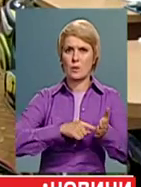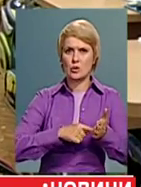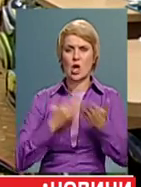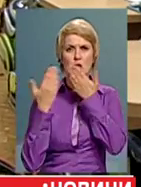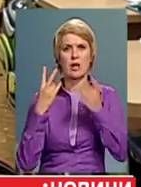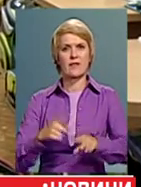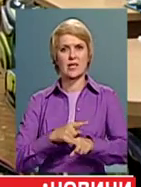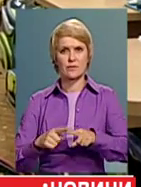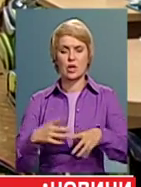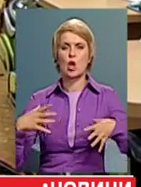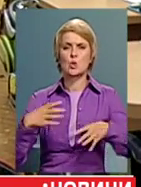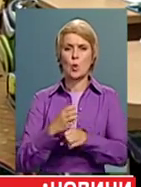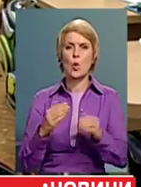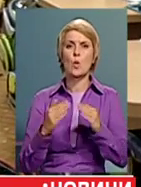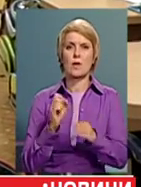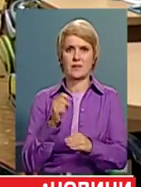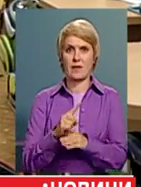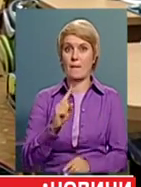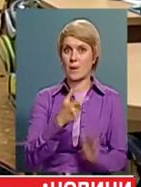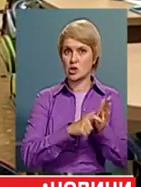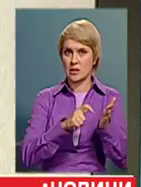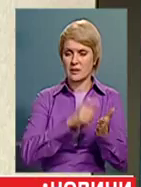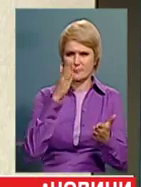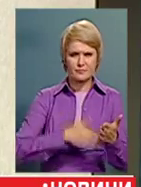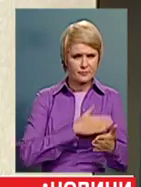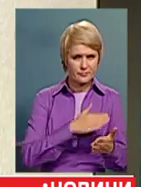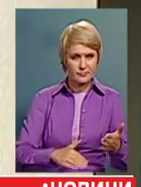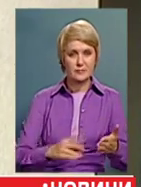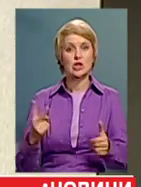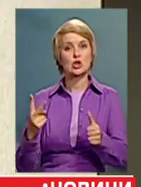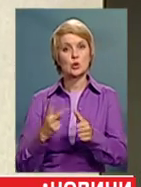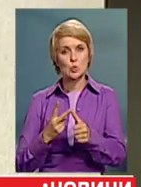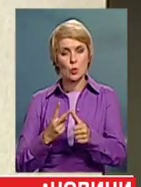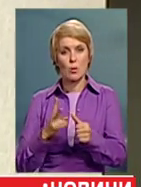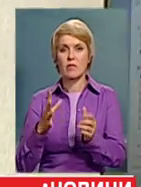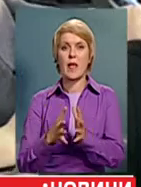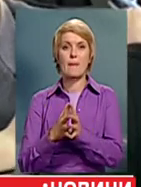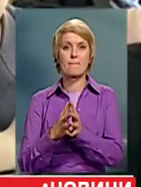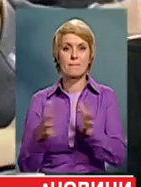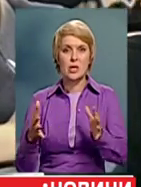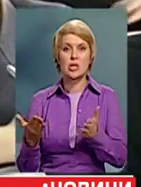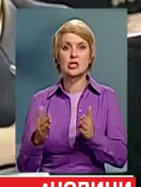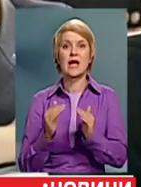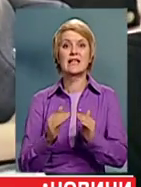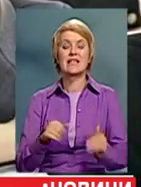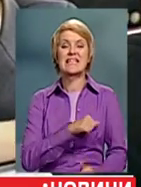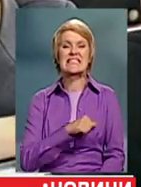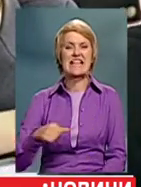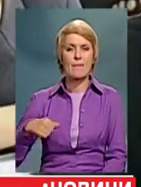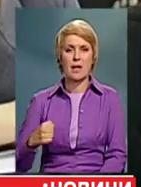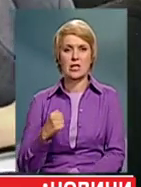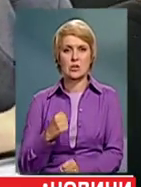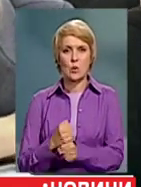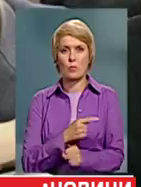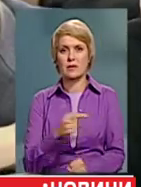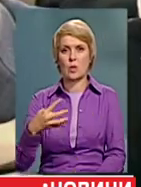Істотно скоротять і домашні завдання. У першому класі їх не буде зовсім, а у другому – не більше, ніж дитина самостійно зробить за 45